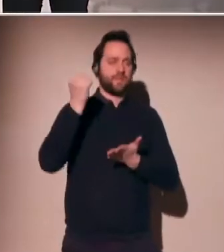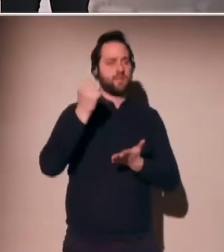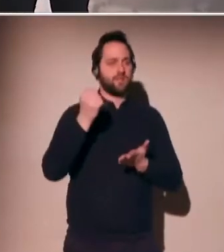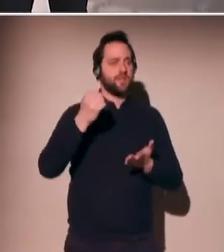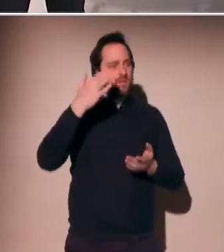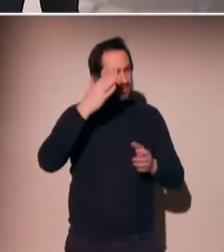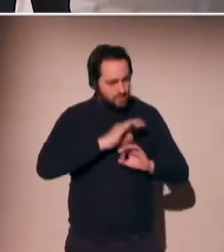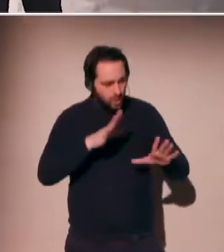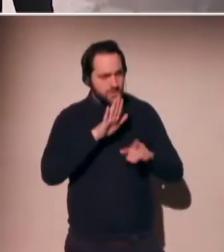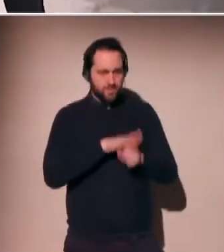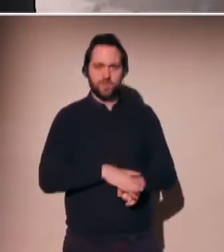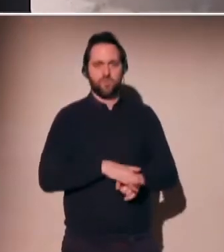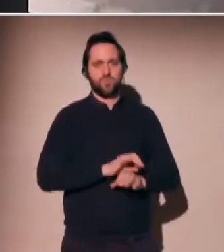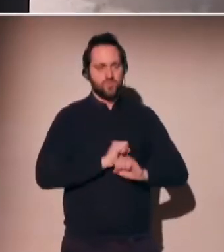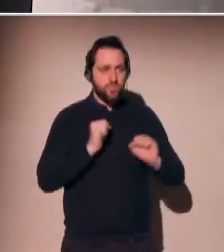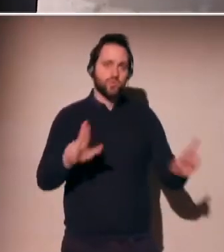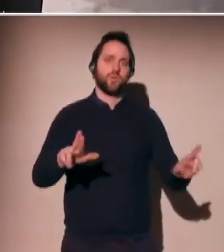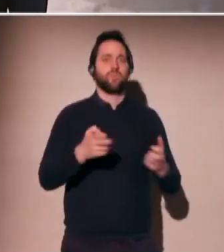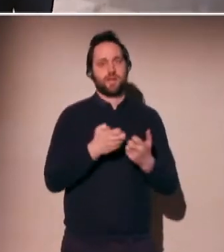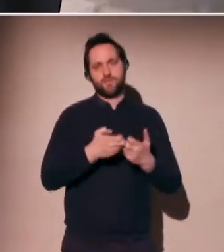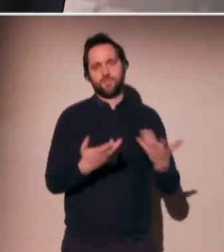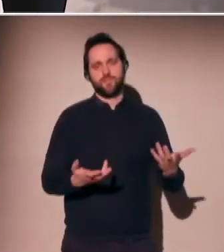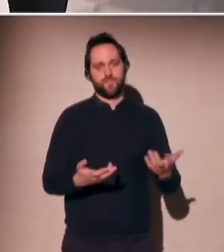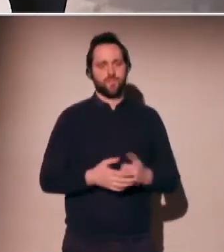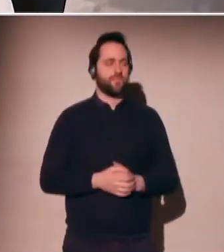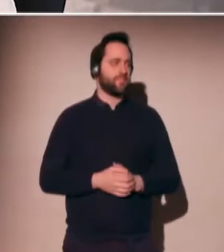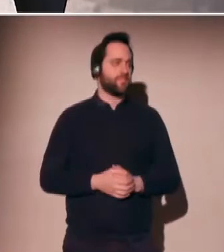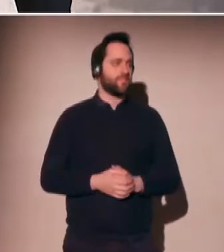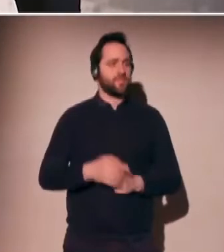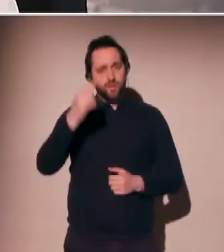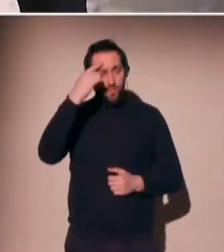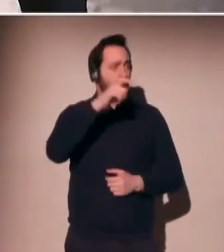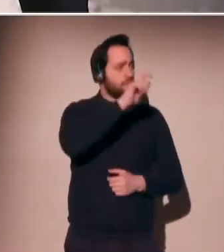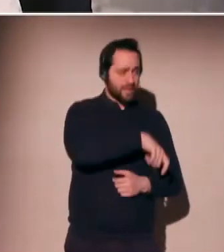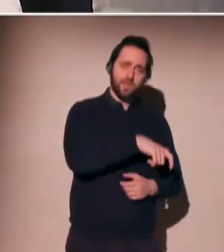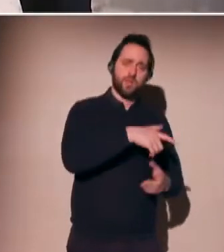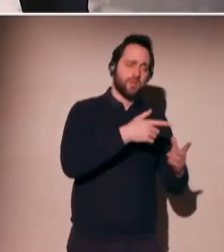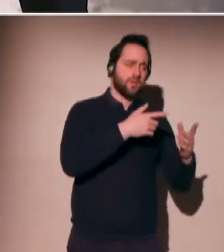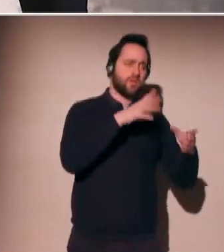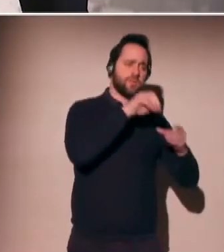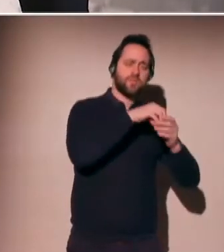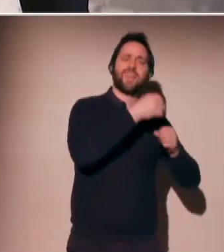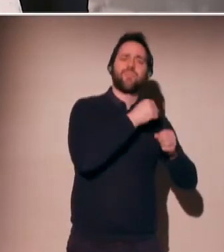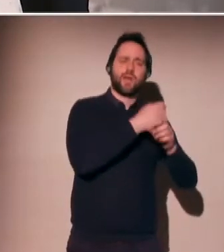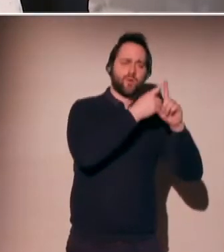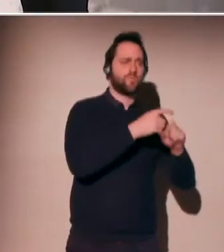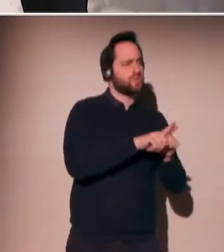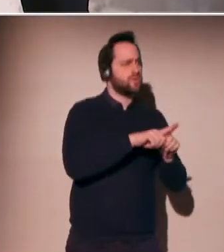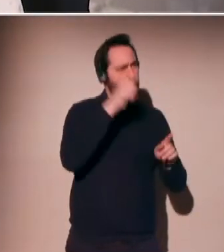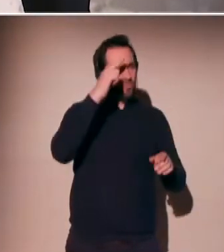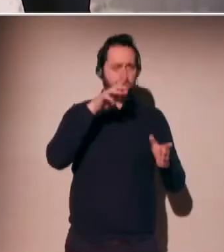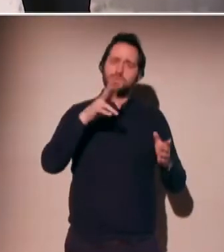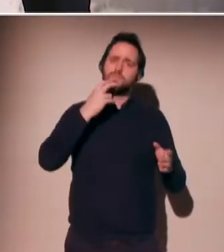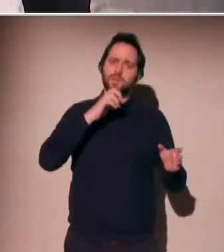ont mis en place ces algorithmes et qui les ont conçus, mais pour tout le monde, pour le grand public, pour tous les acteurs impliqués. Et puis troisièmement, il faut